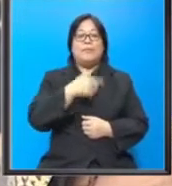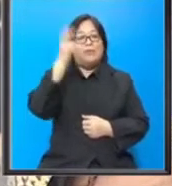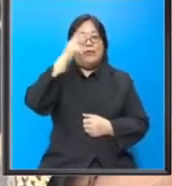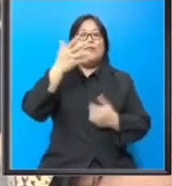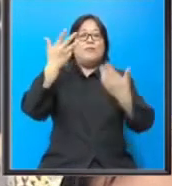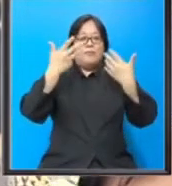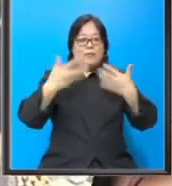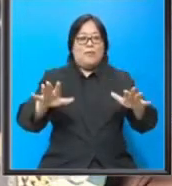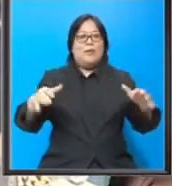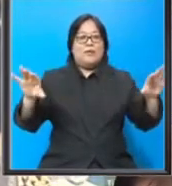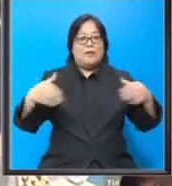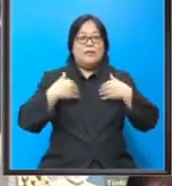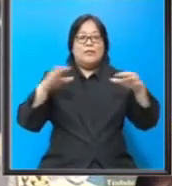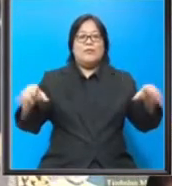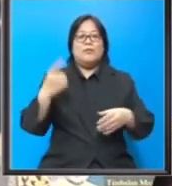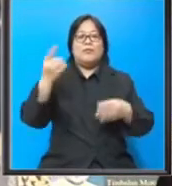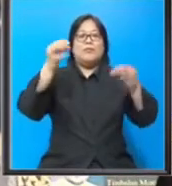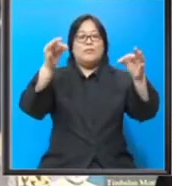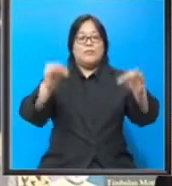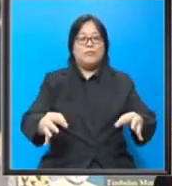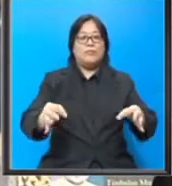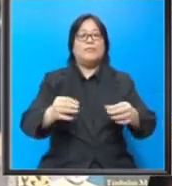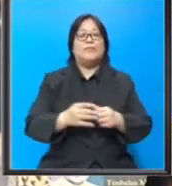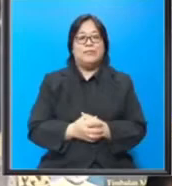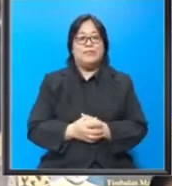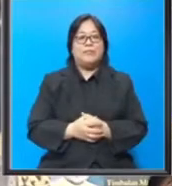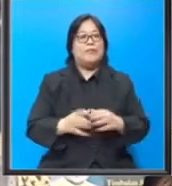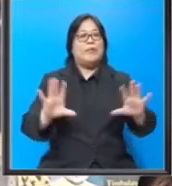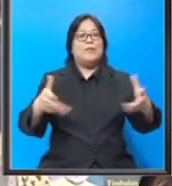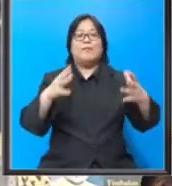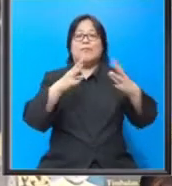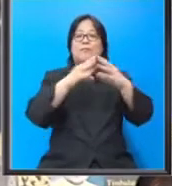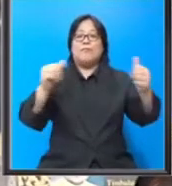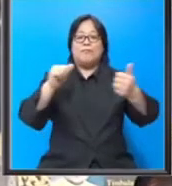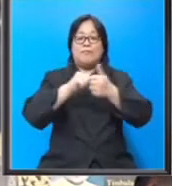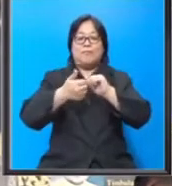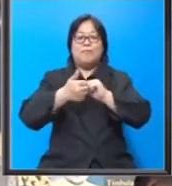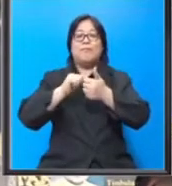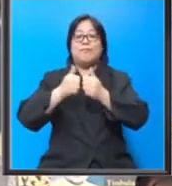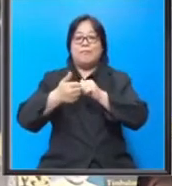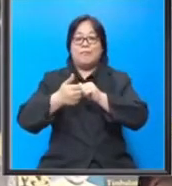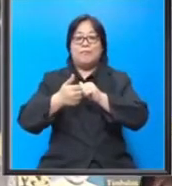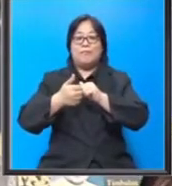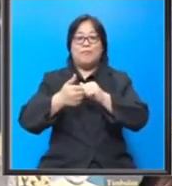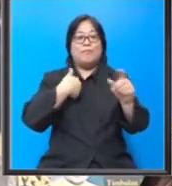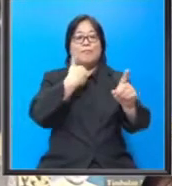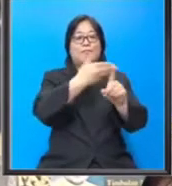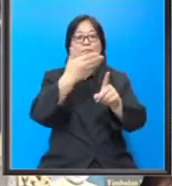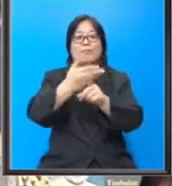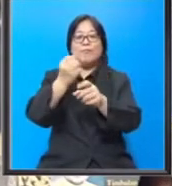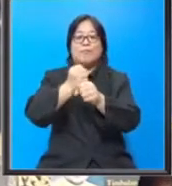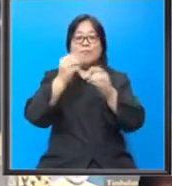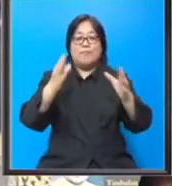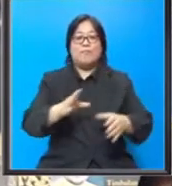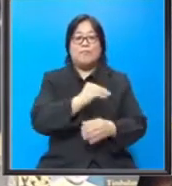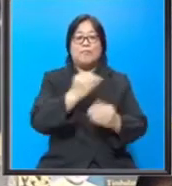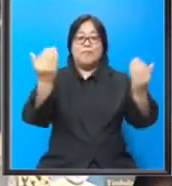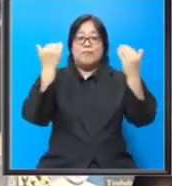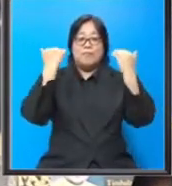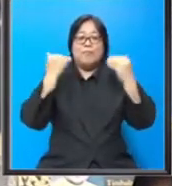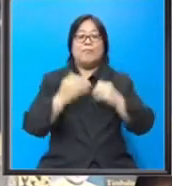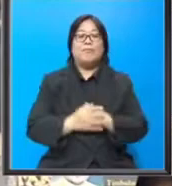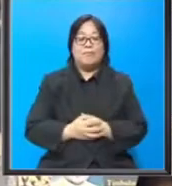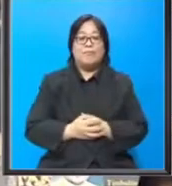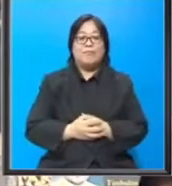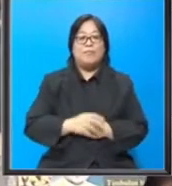kerajaan telah membuat satu keputusan mengatasi masalah pembuangan pekerja dan juga pengangguran